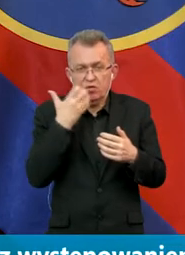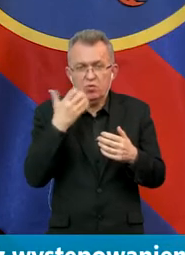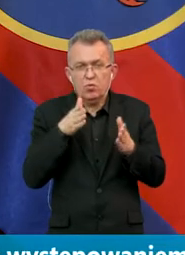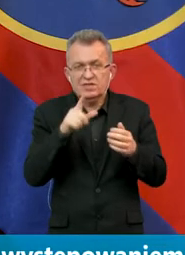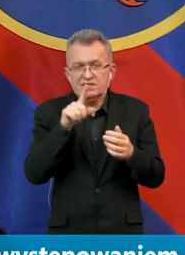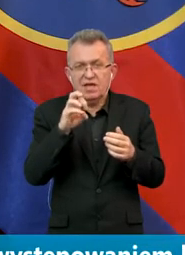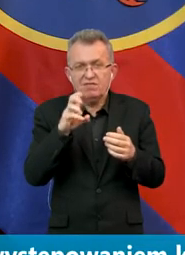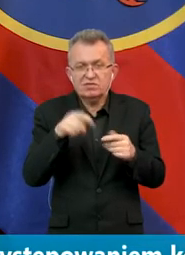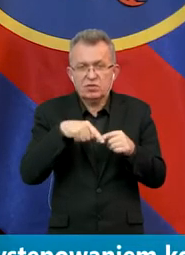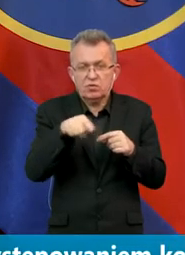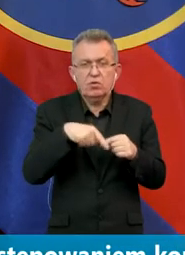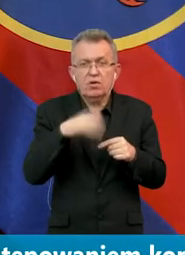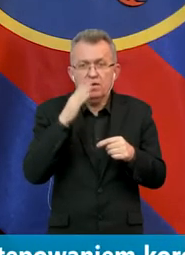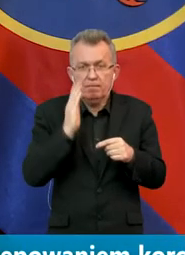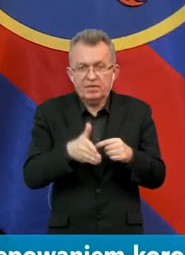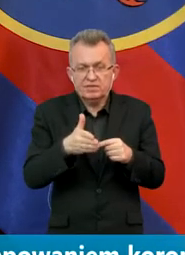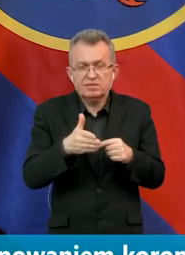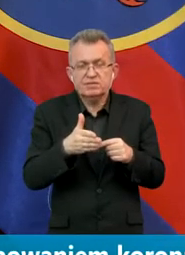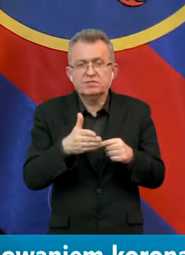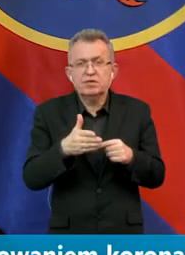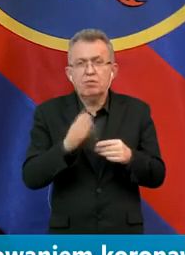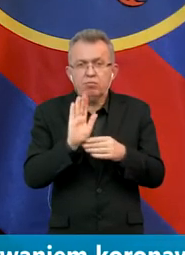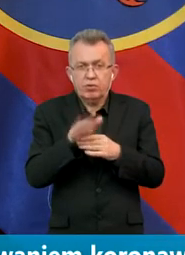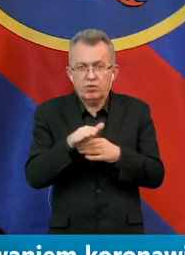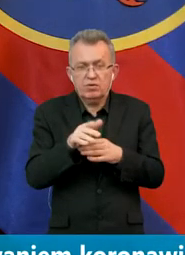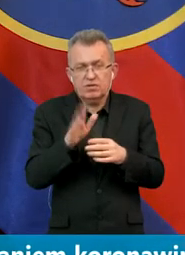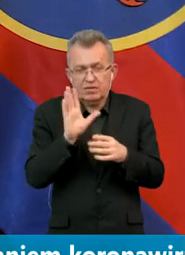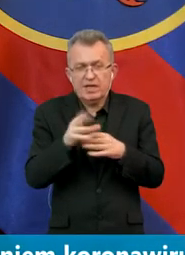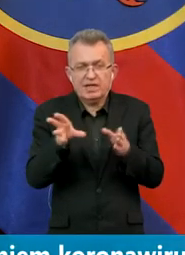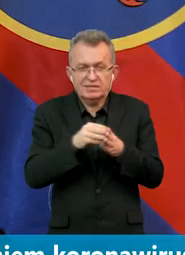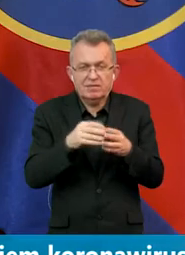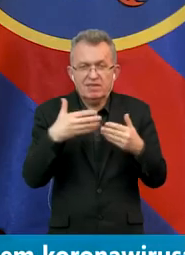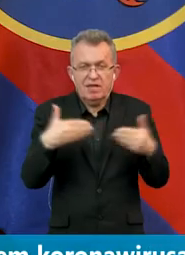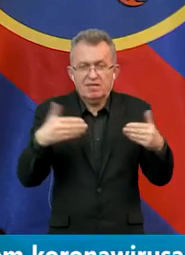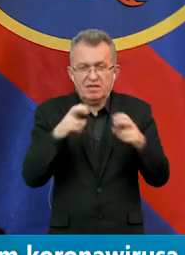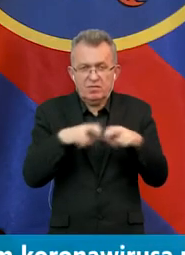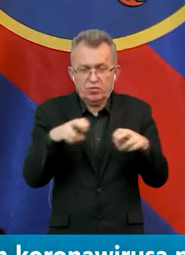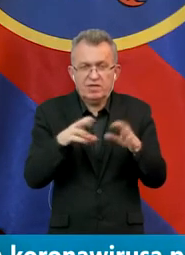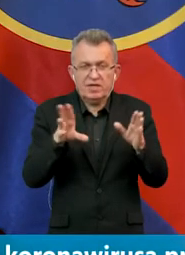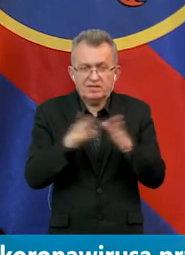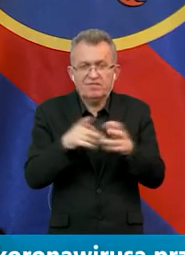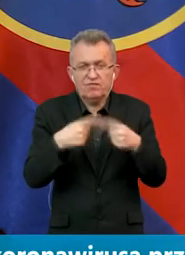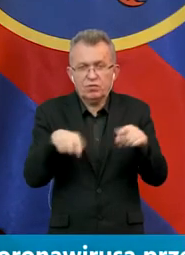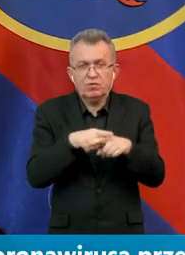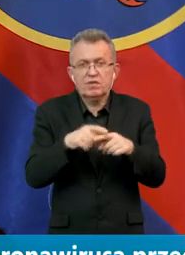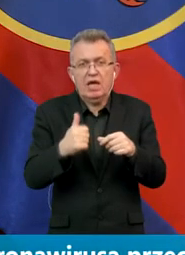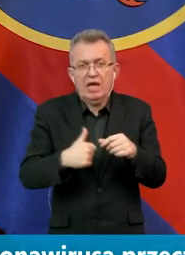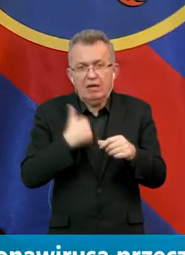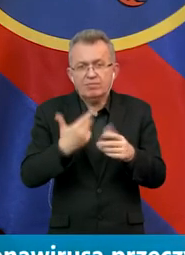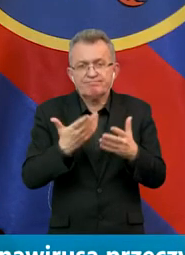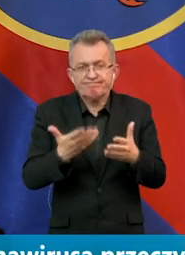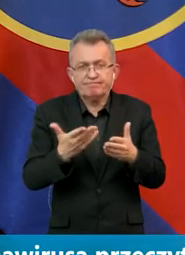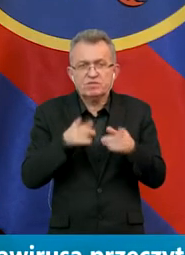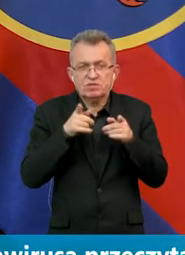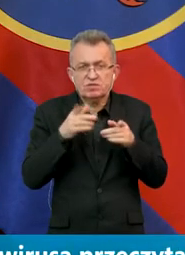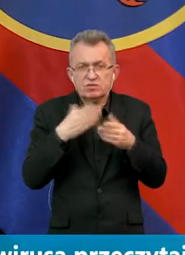Zalewskiego będziemy starali się zaraz po, czy równolegle z Teatrem zrealizować, aby ta